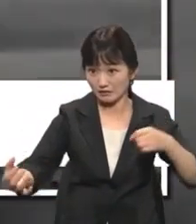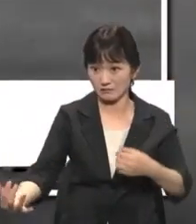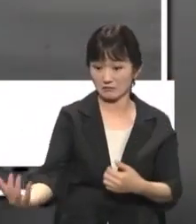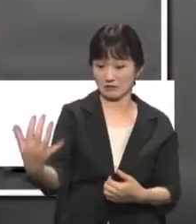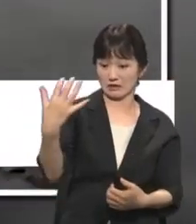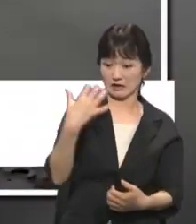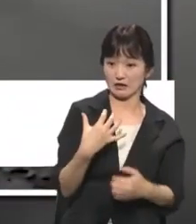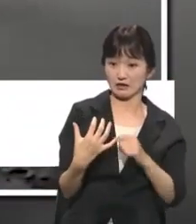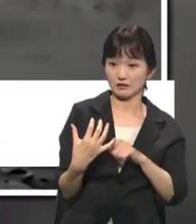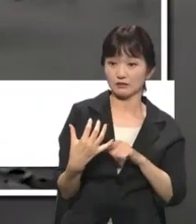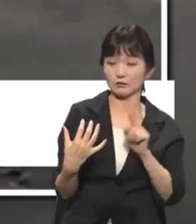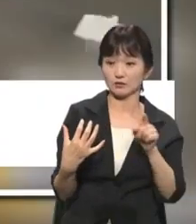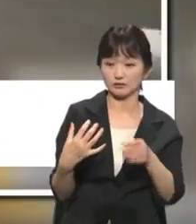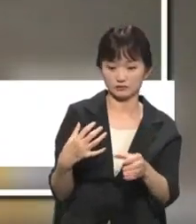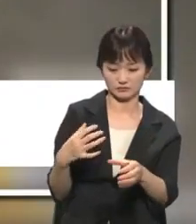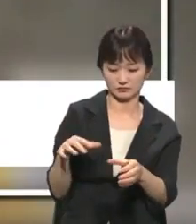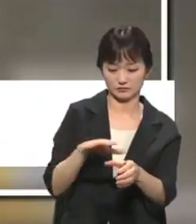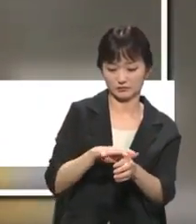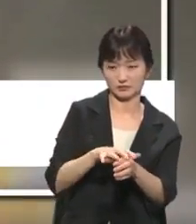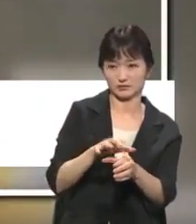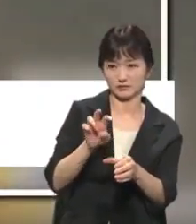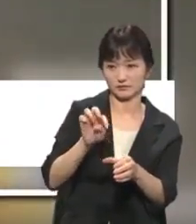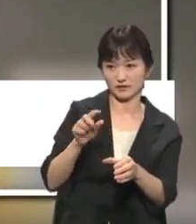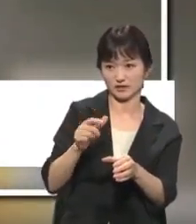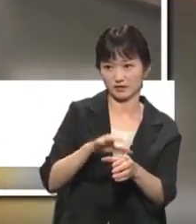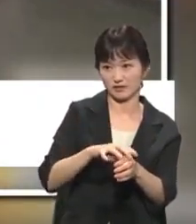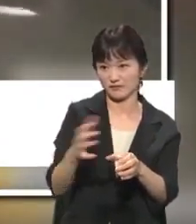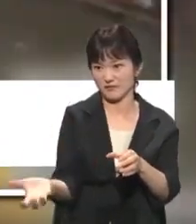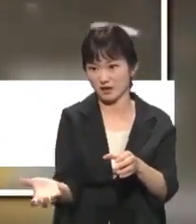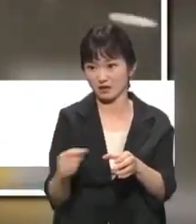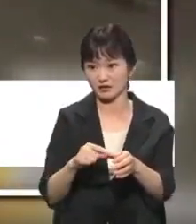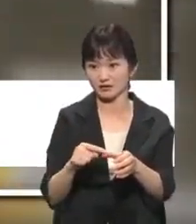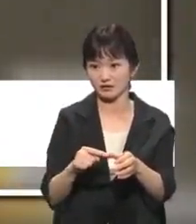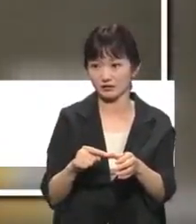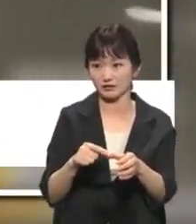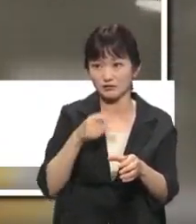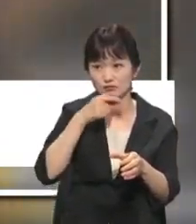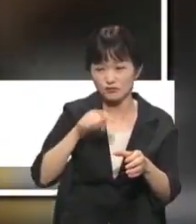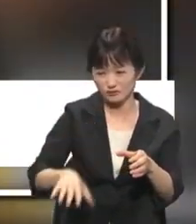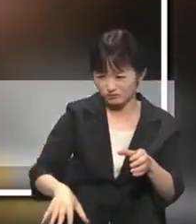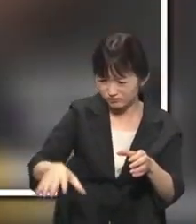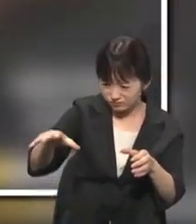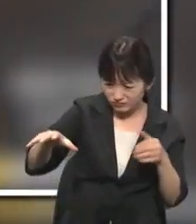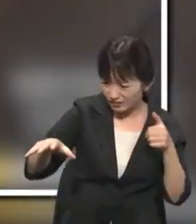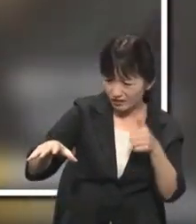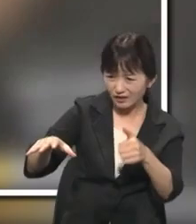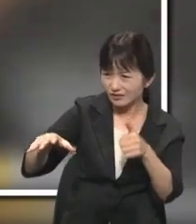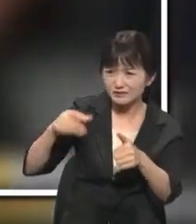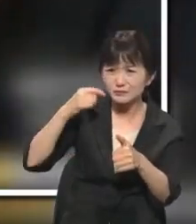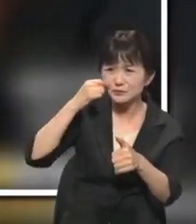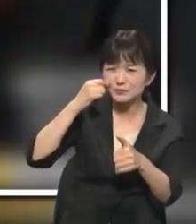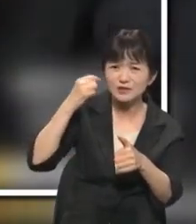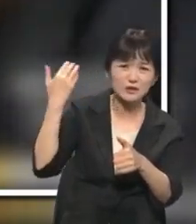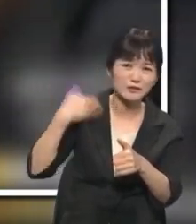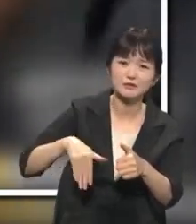물 돌았다. 야, 여기를 내려 뚜껑이 날아갔다. 여기는 현재 지금 물이 잠겨가지고 갈 수가 없습니다.